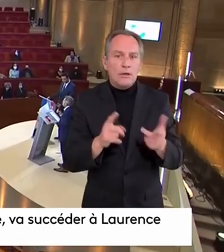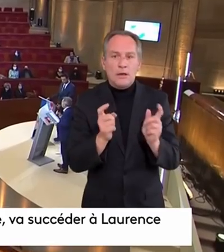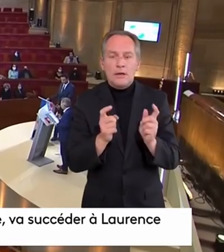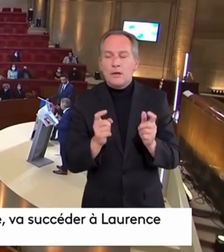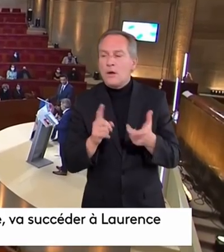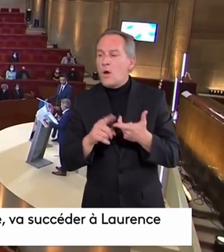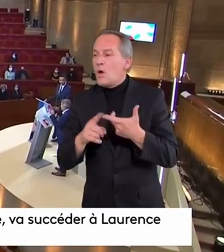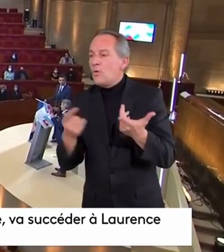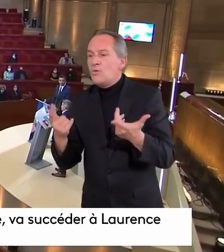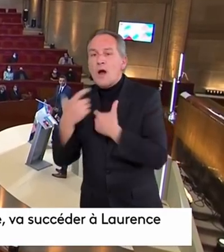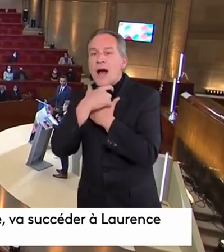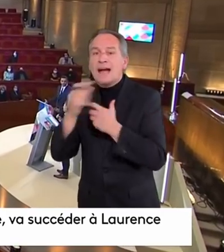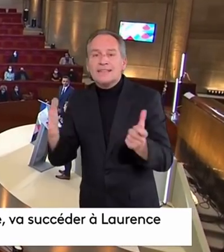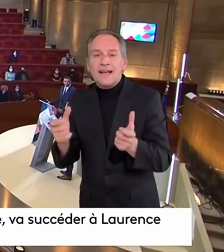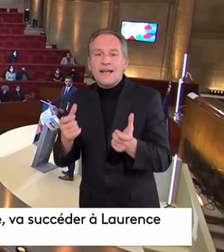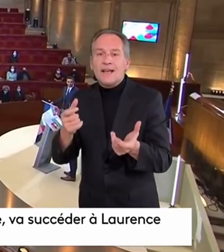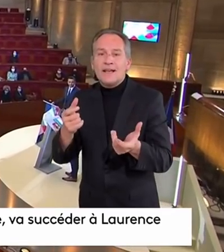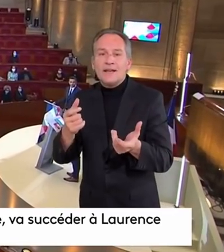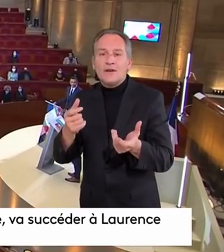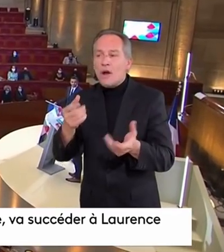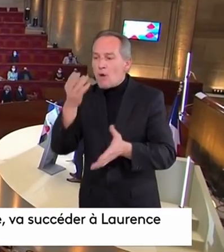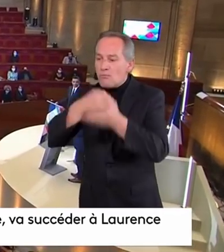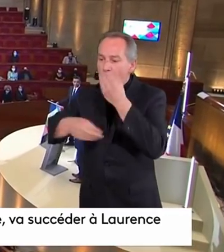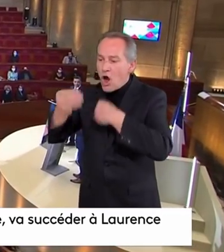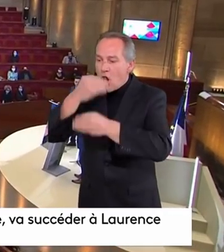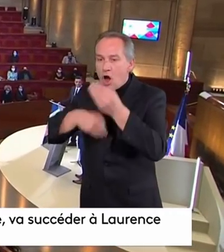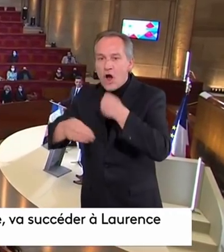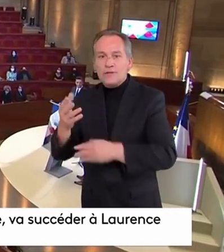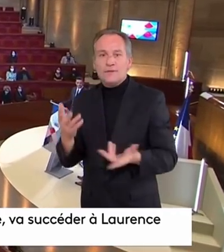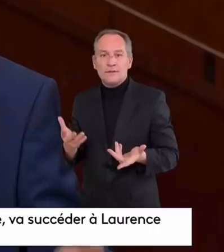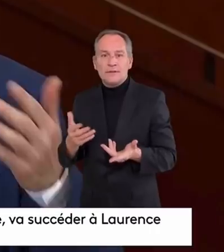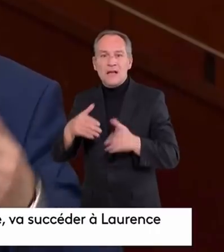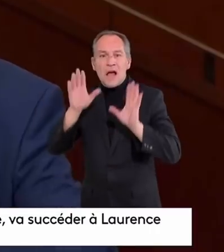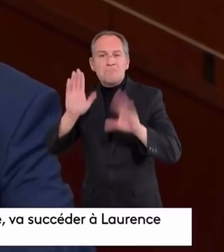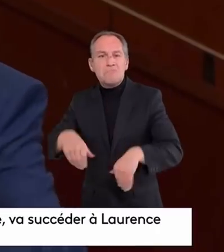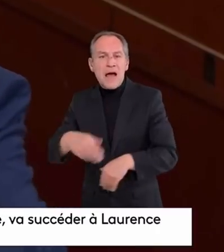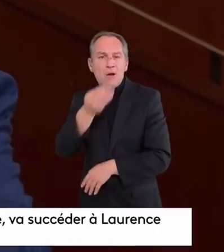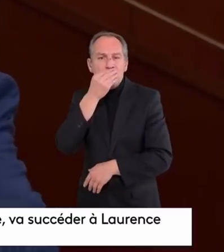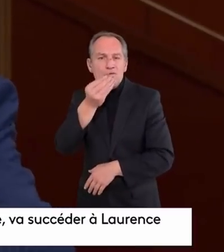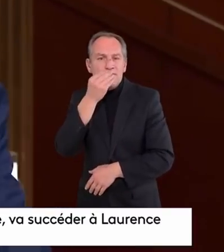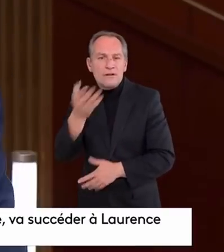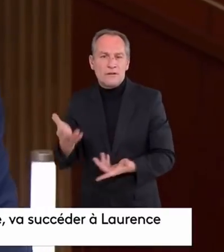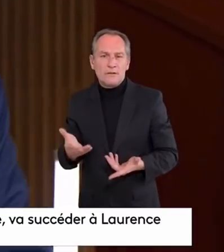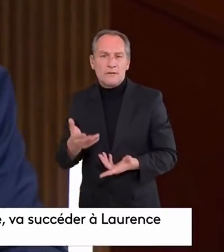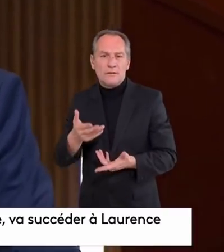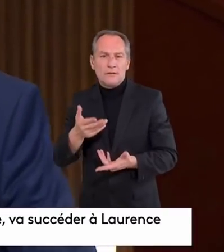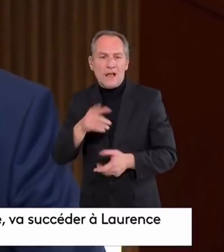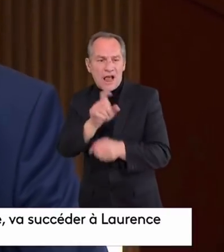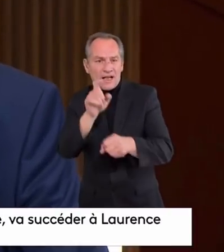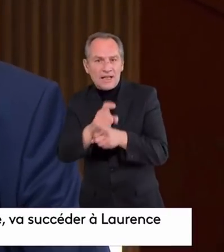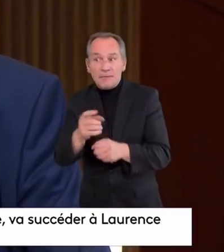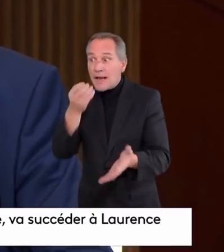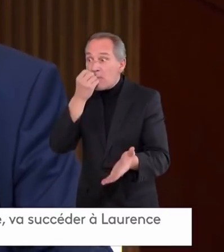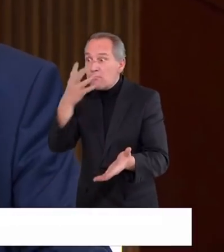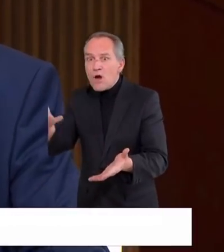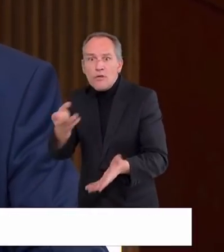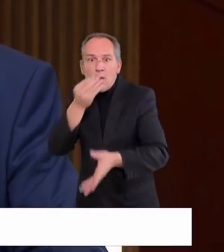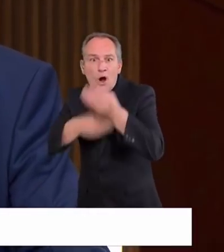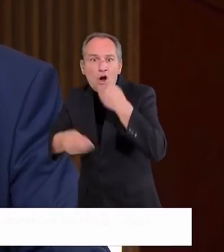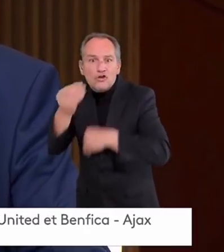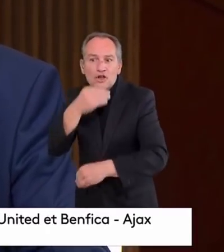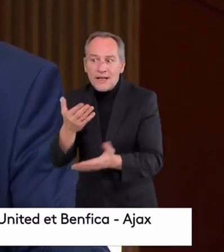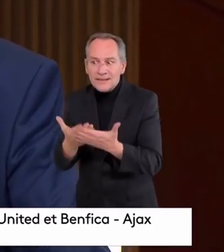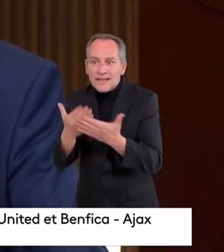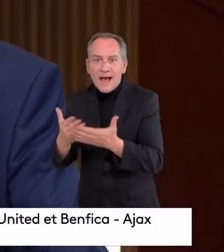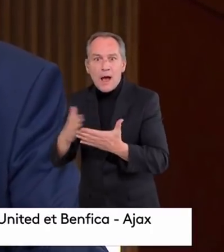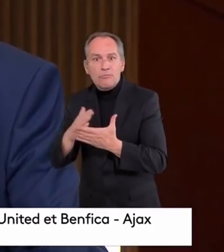bonne bouffe, hein, on peut la dénoncer, la malbouffe, on la dénonce tous. Mais promouvoir la bonne bouffe, c'est autre chose quand même. Et c'est même un projet